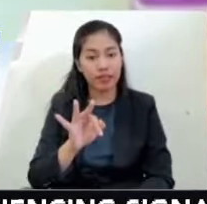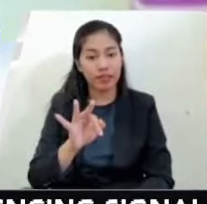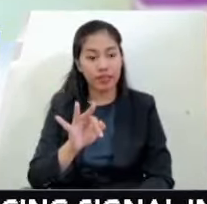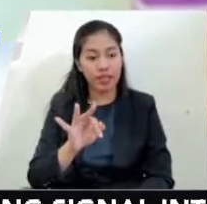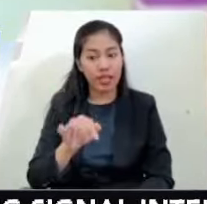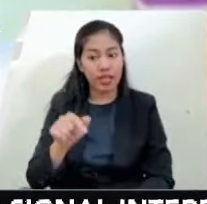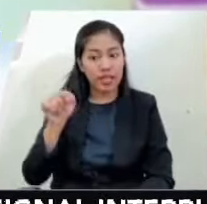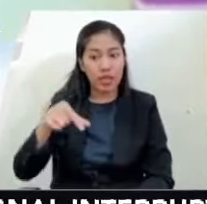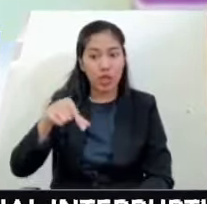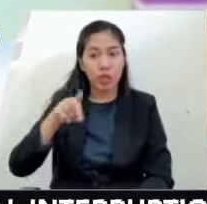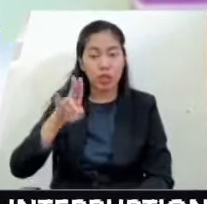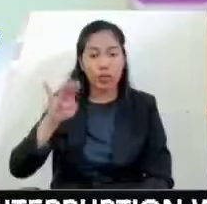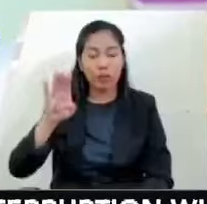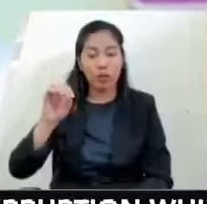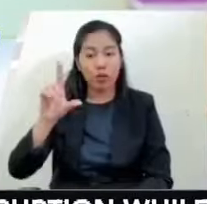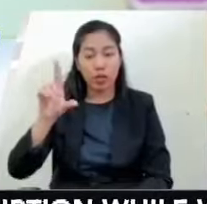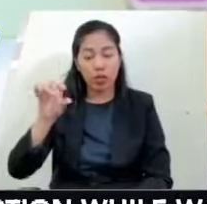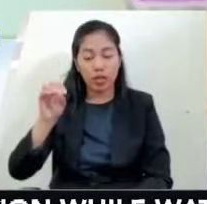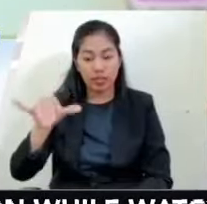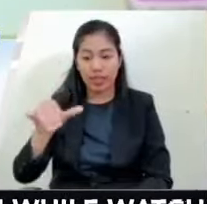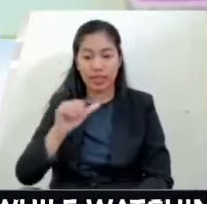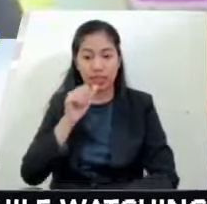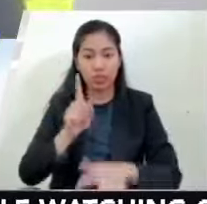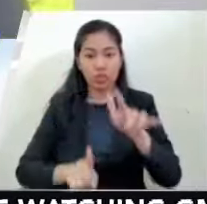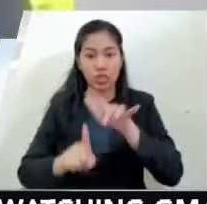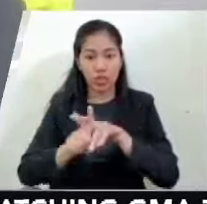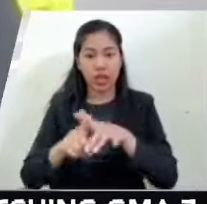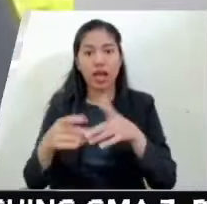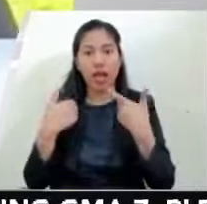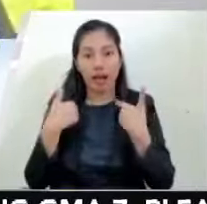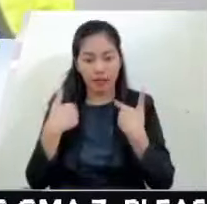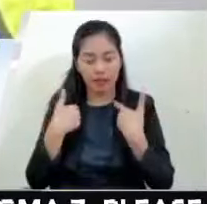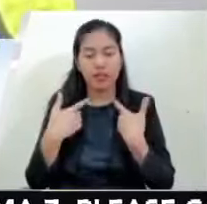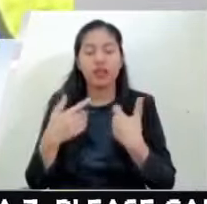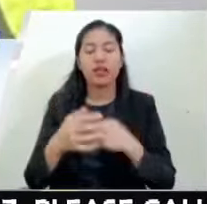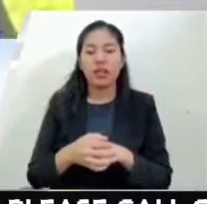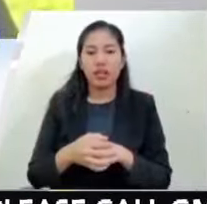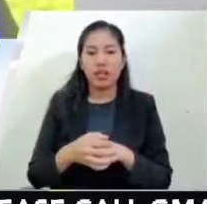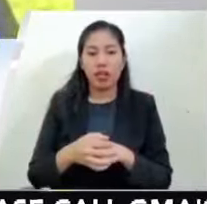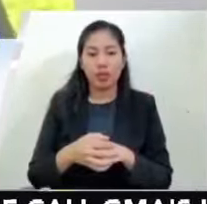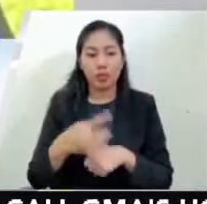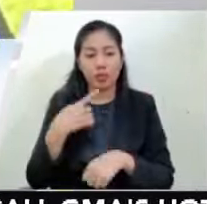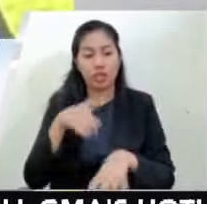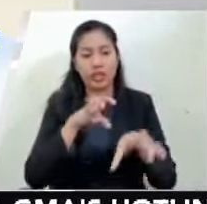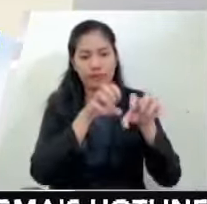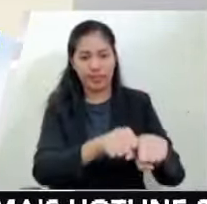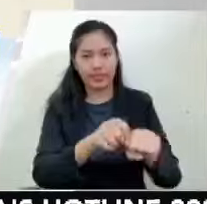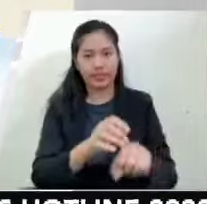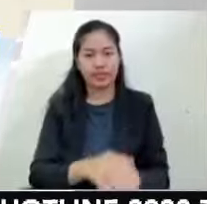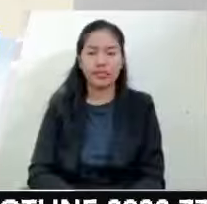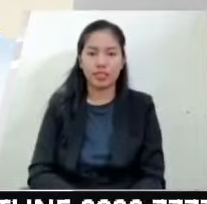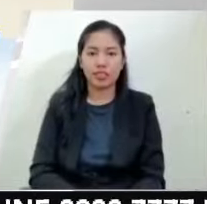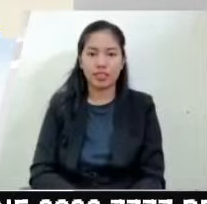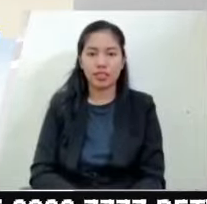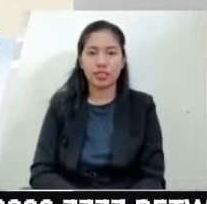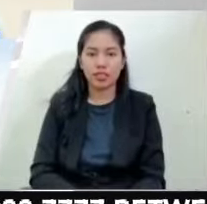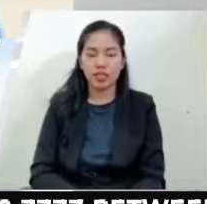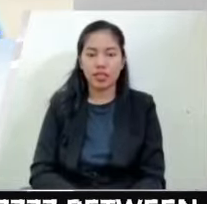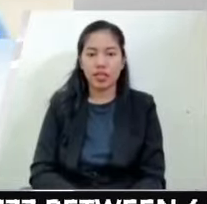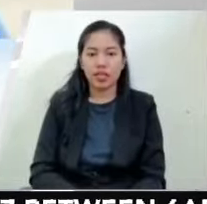I will him him sa mensahe ng fbi sa G integrated news itin nang may